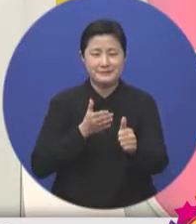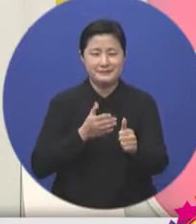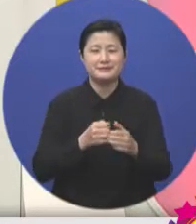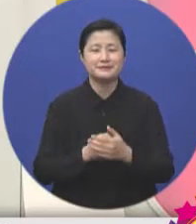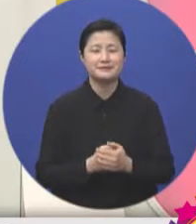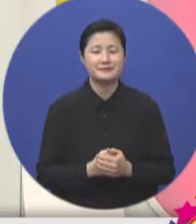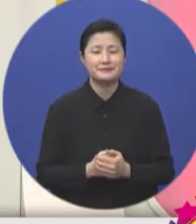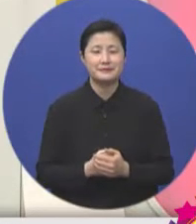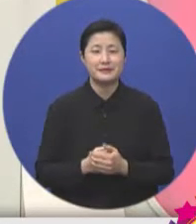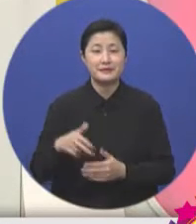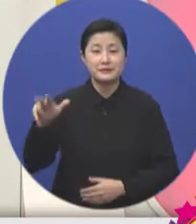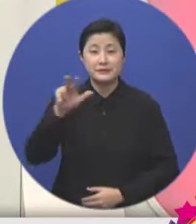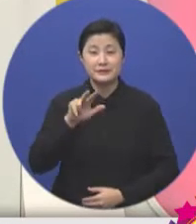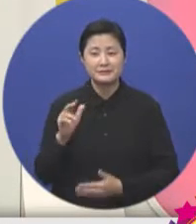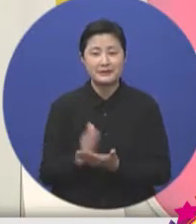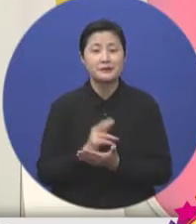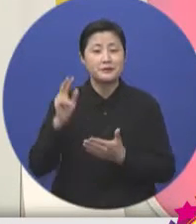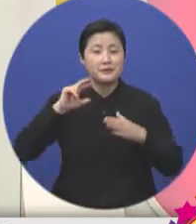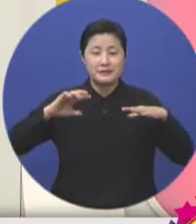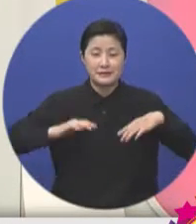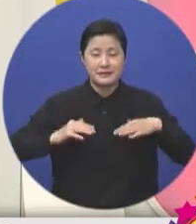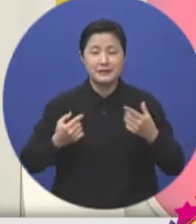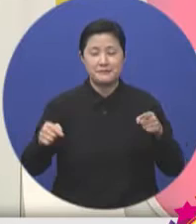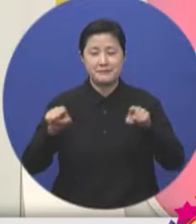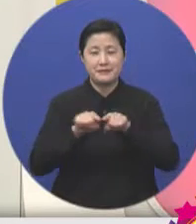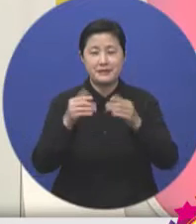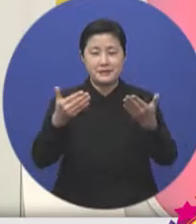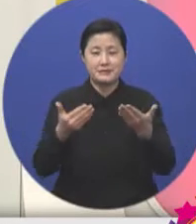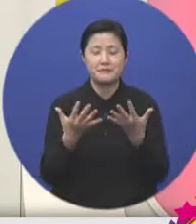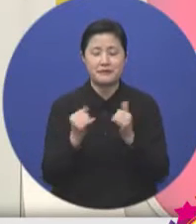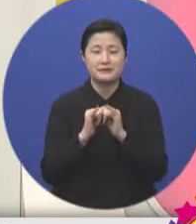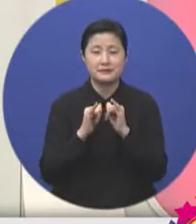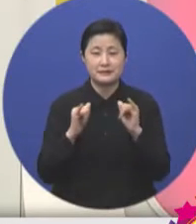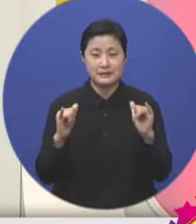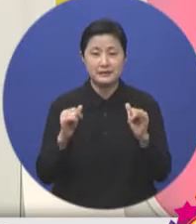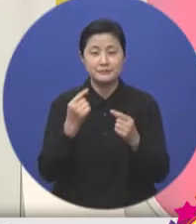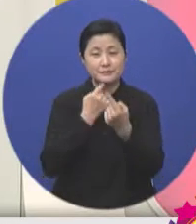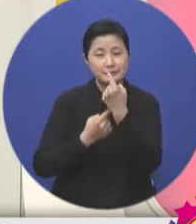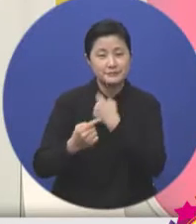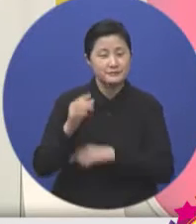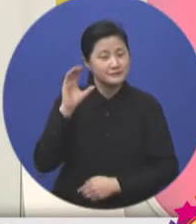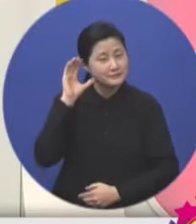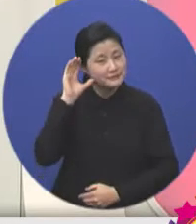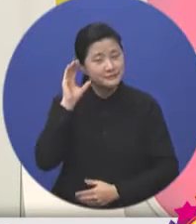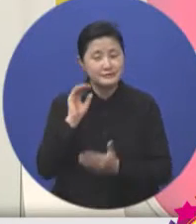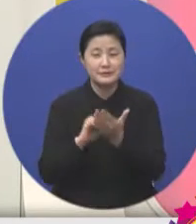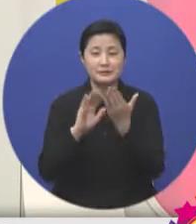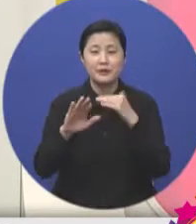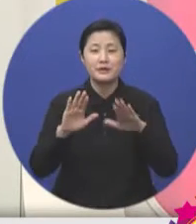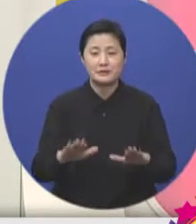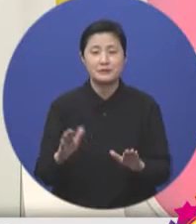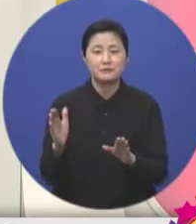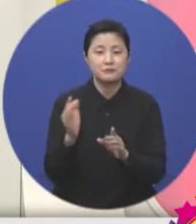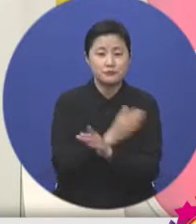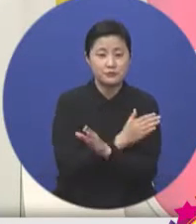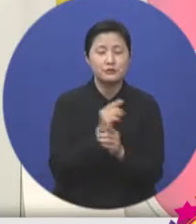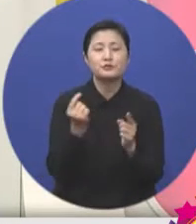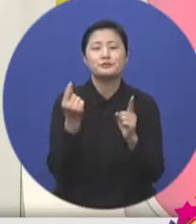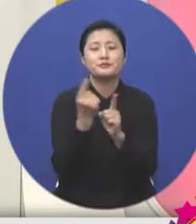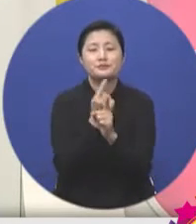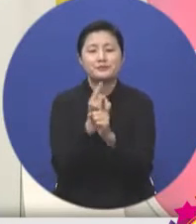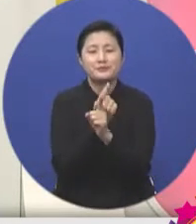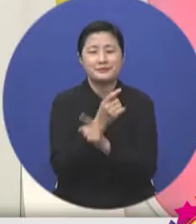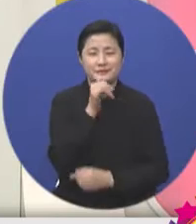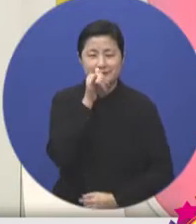좋겠습니다. 저희 전국 나눔 노래자랑이요 함께해주신 많은 분들의 이야기를 듣고요 이번부터는 조금 개선이